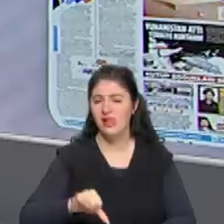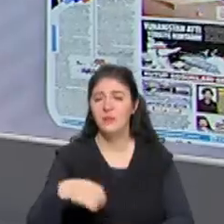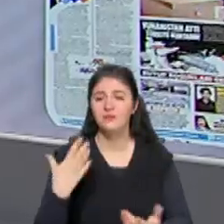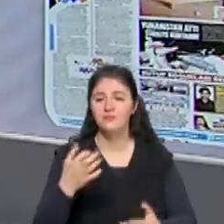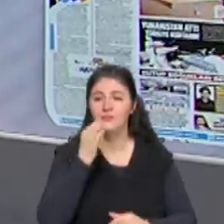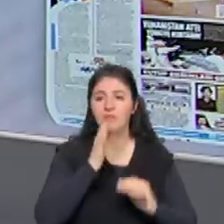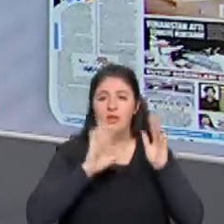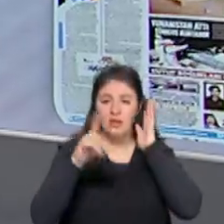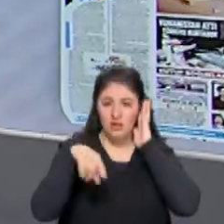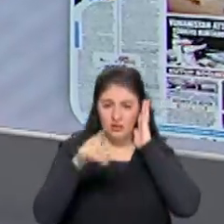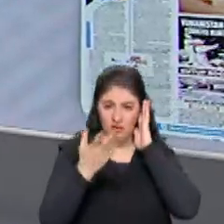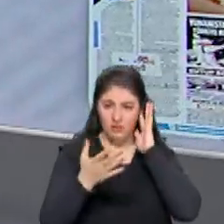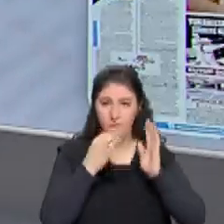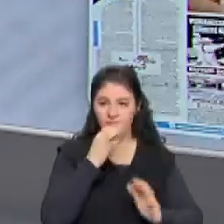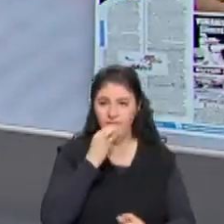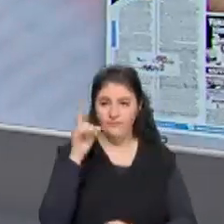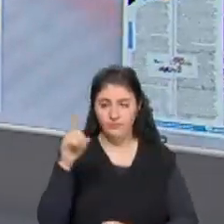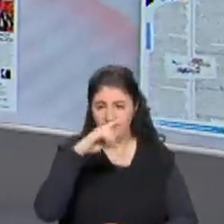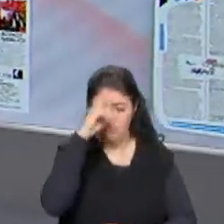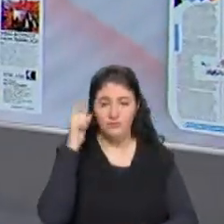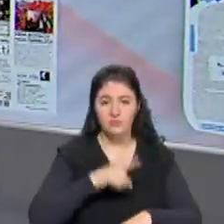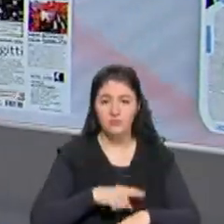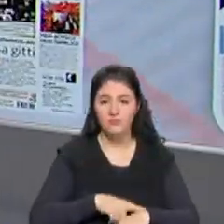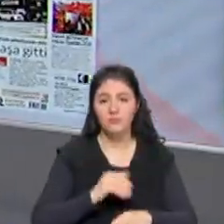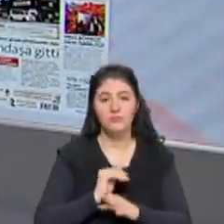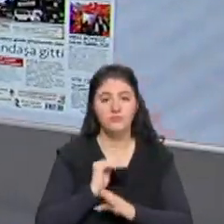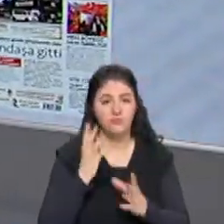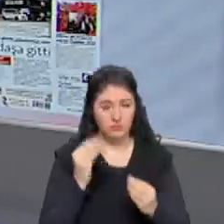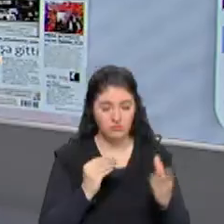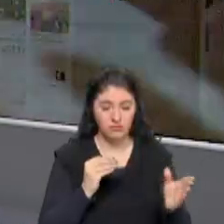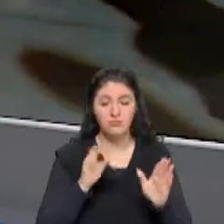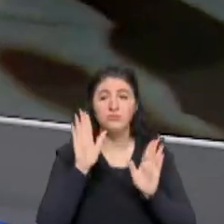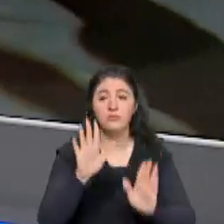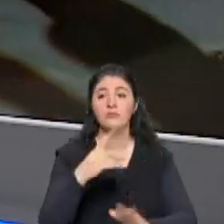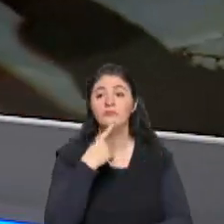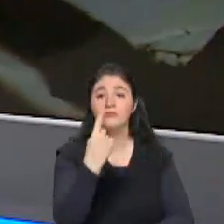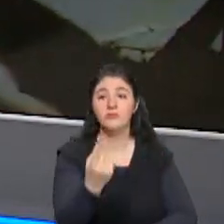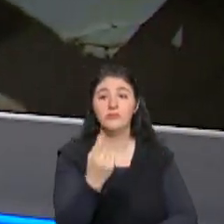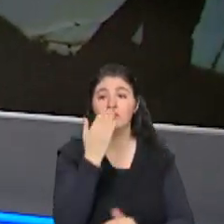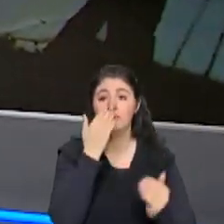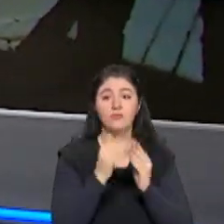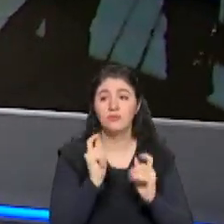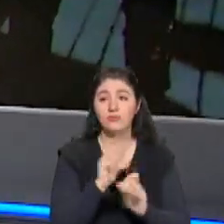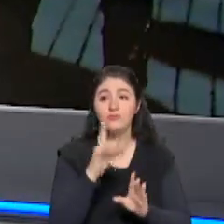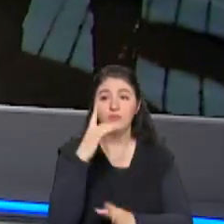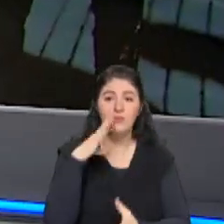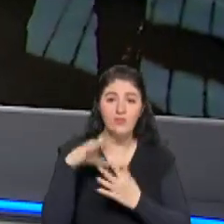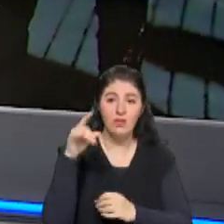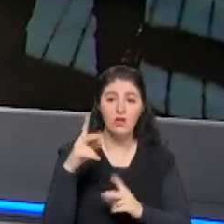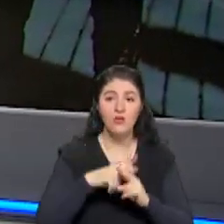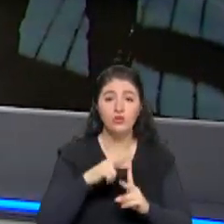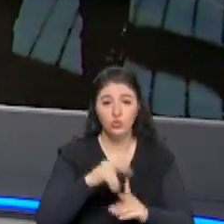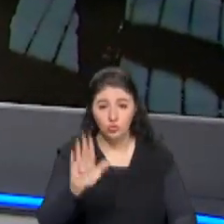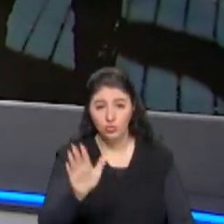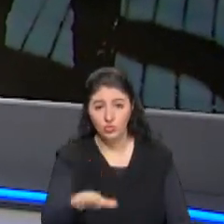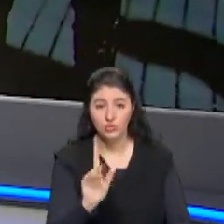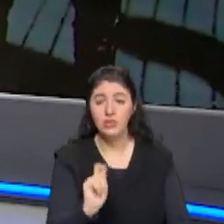e Ankara'ya götürelim sizleri Ankara'da sıcak saatler yaşandı dur ihtarına uymayan bir kişi polisin